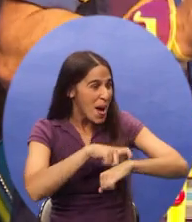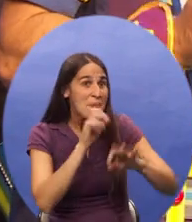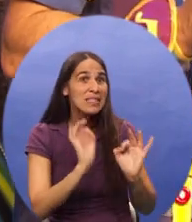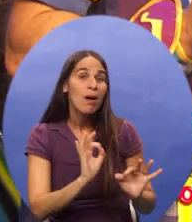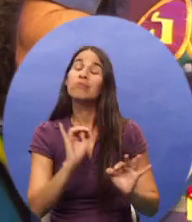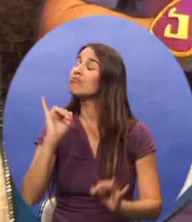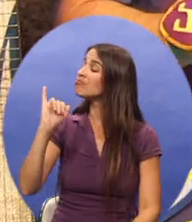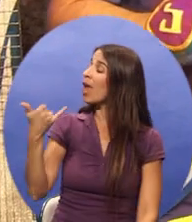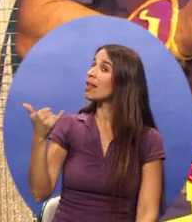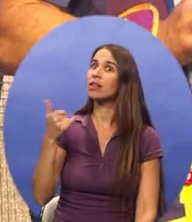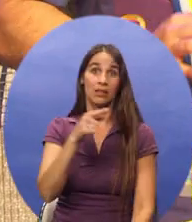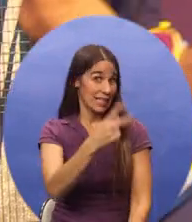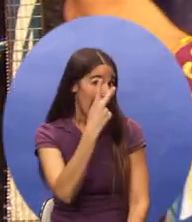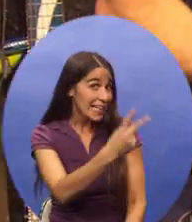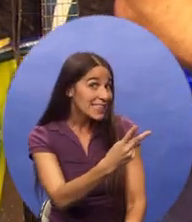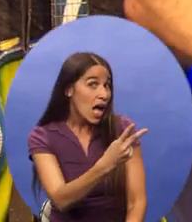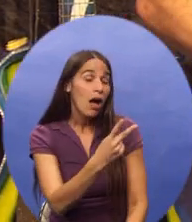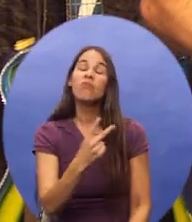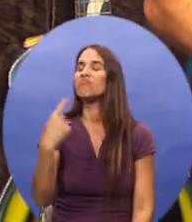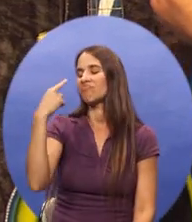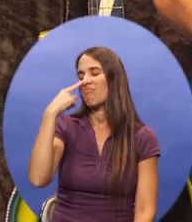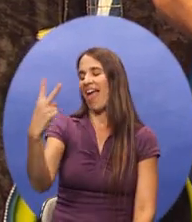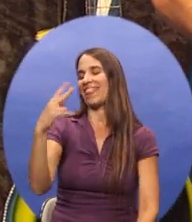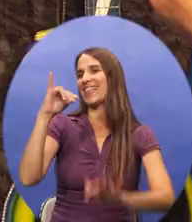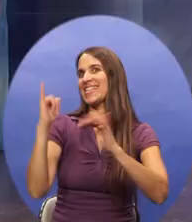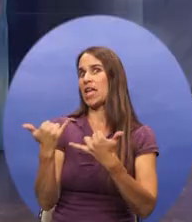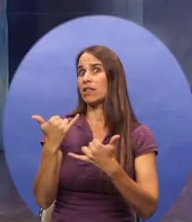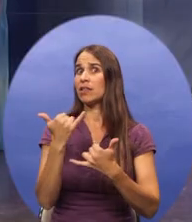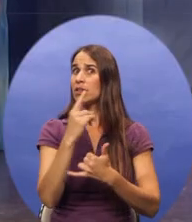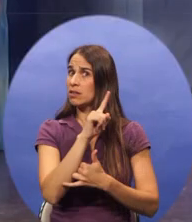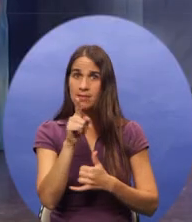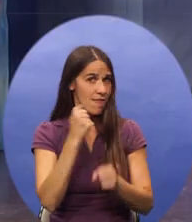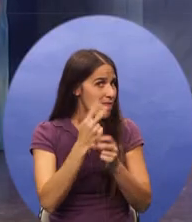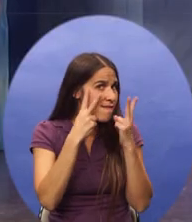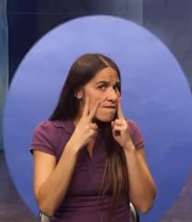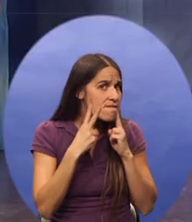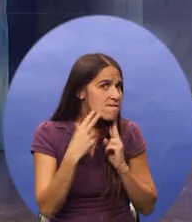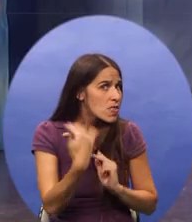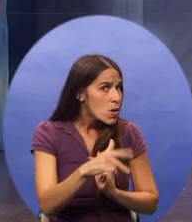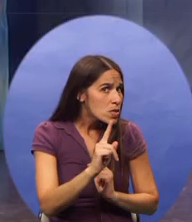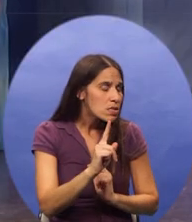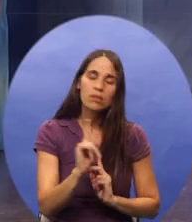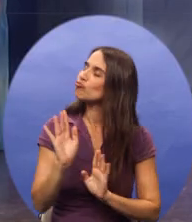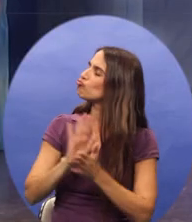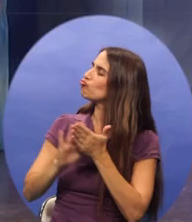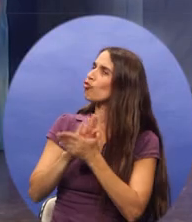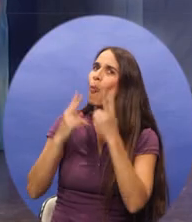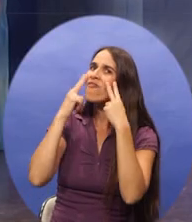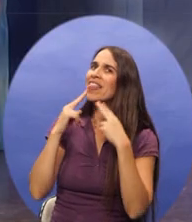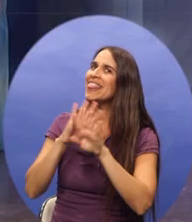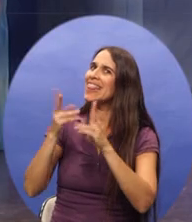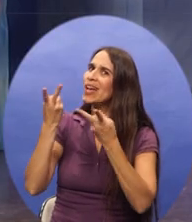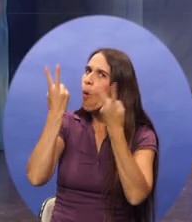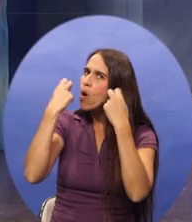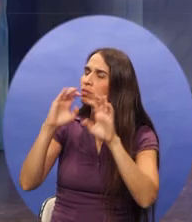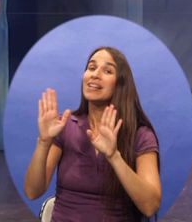בזמן? אכן. ואתה ראית אותו? במו עיניי. ולא יהיו פדיחות. שום פדיחות. נהדר. אני